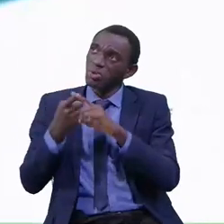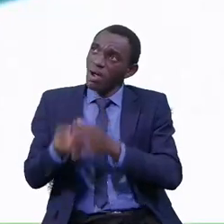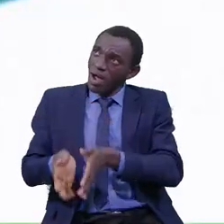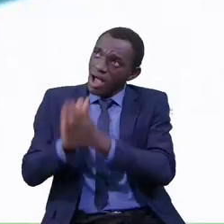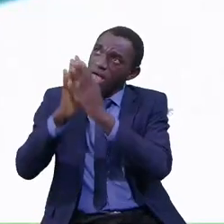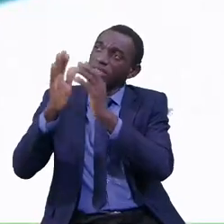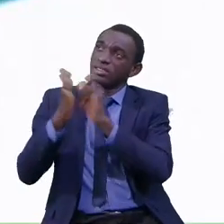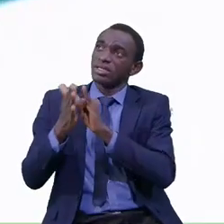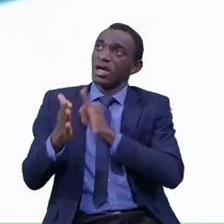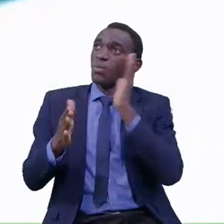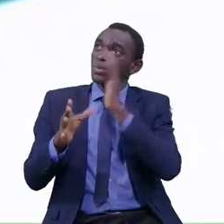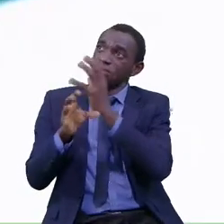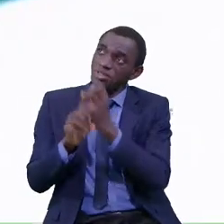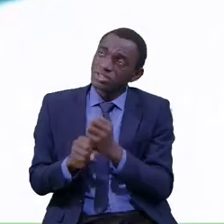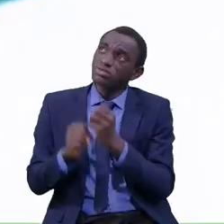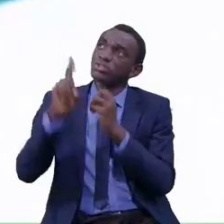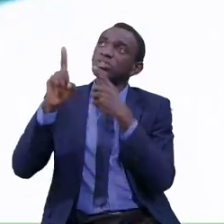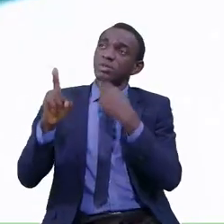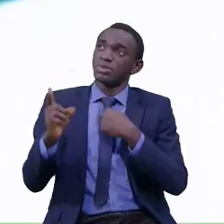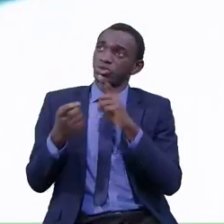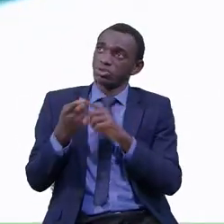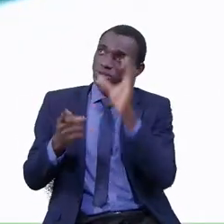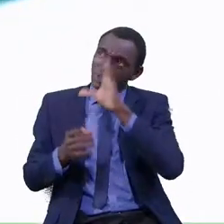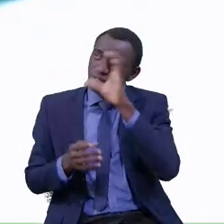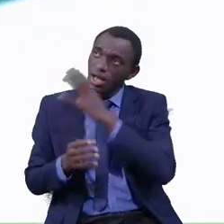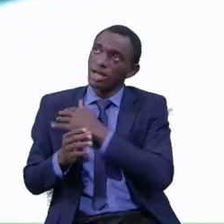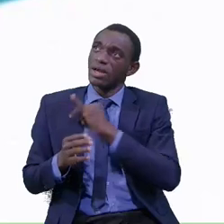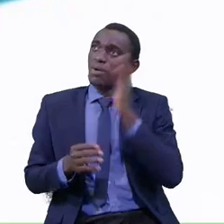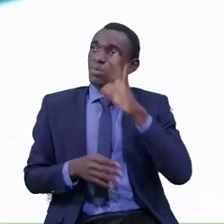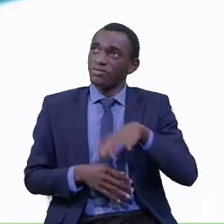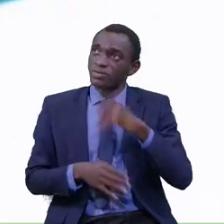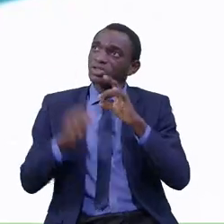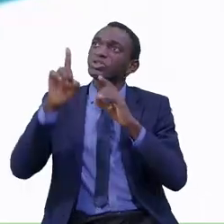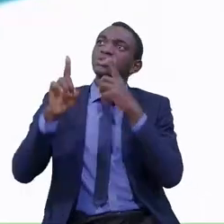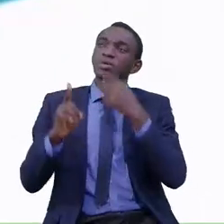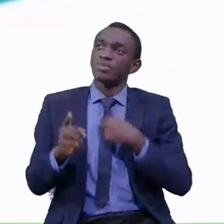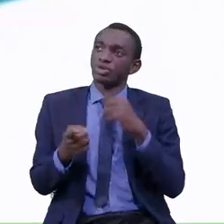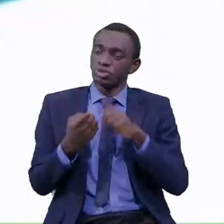il me sera donné. Tu as dit de chercher et je vais trouver. Tu as dit